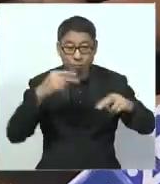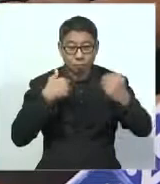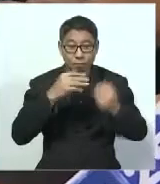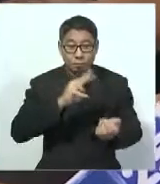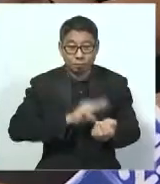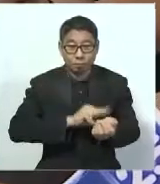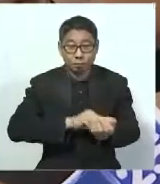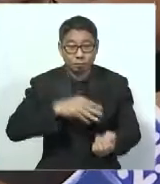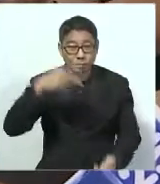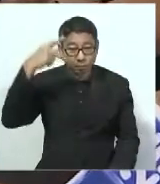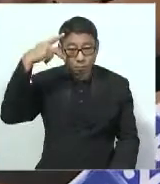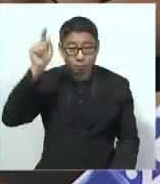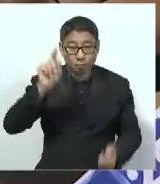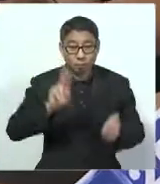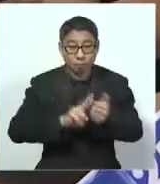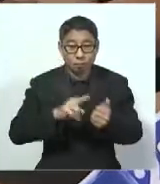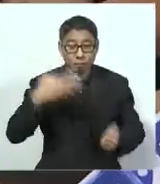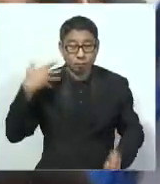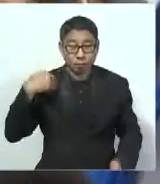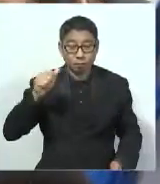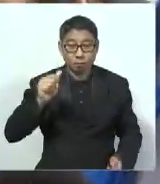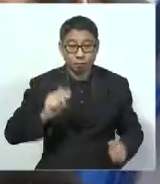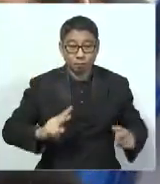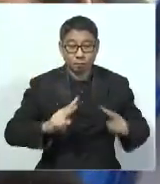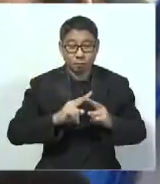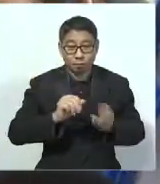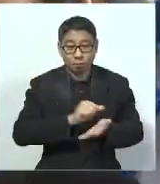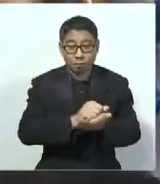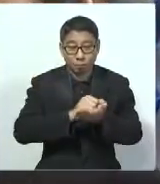ภาสจิตตาสิรินุวัฒน์รองอธิบดีกรมสนับสนุนบริ